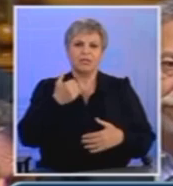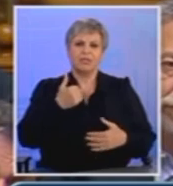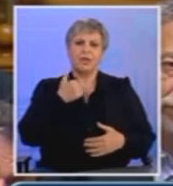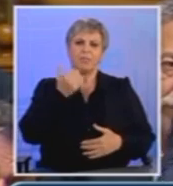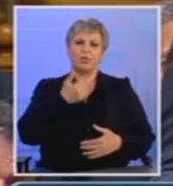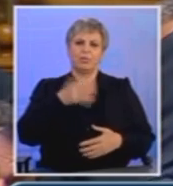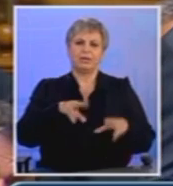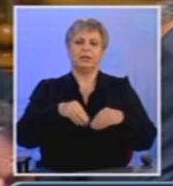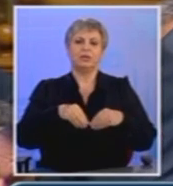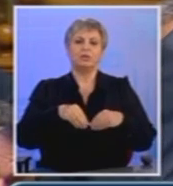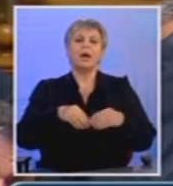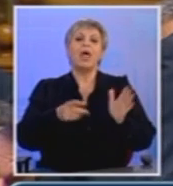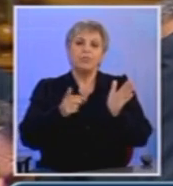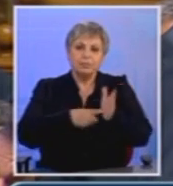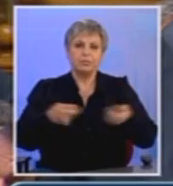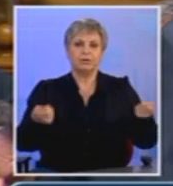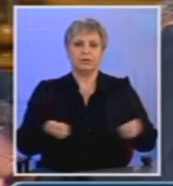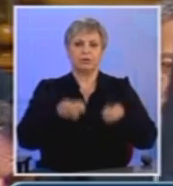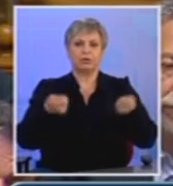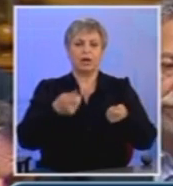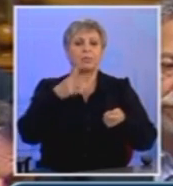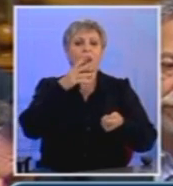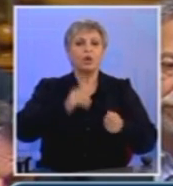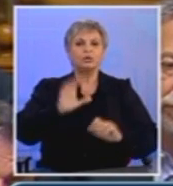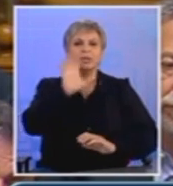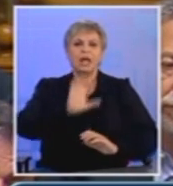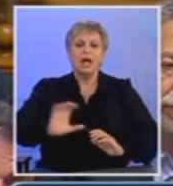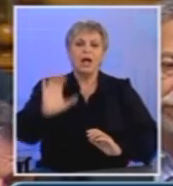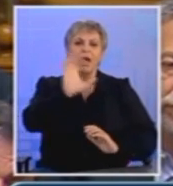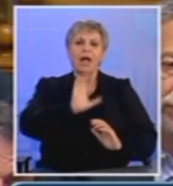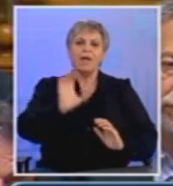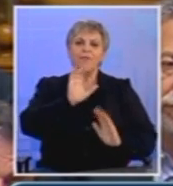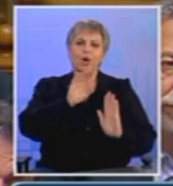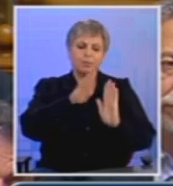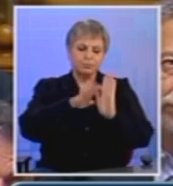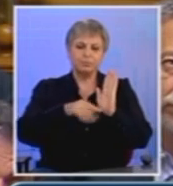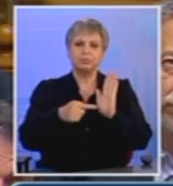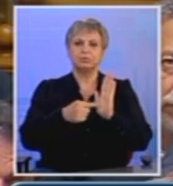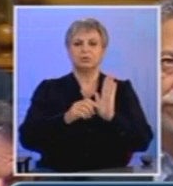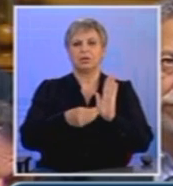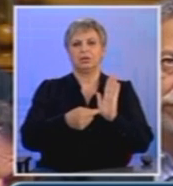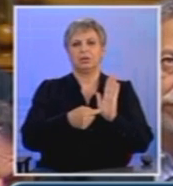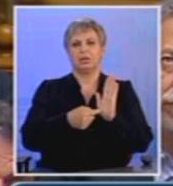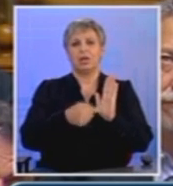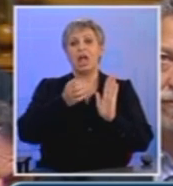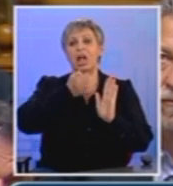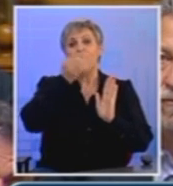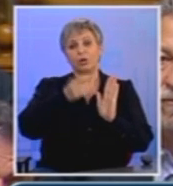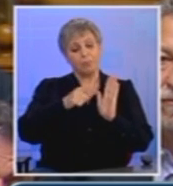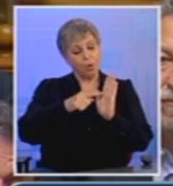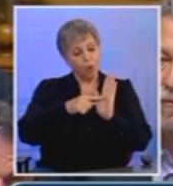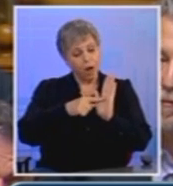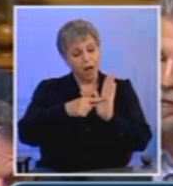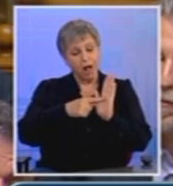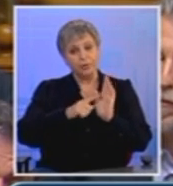αυτό είναι σήμερα το πλαίσιο το ευρωπαϊκό δεν θα προσπαθήσω εγώ να ωραιοποιήσει την κατάσταση